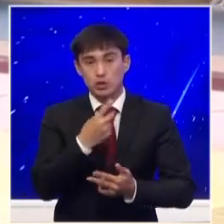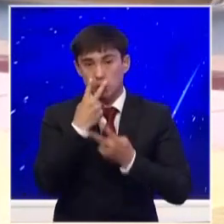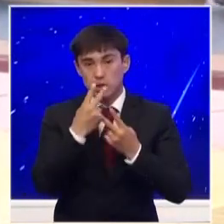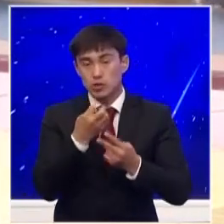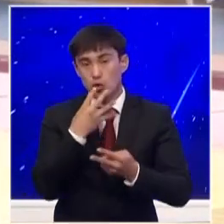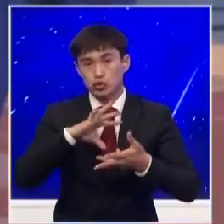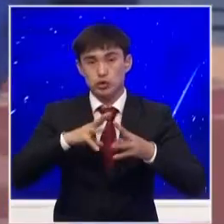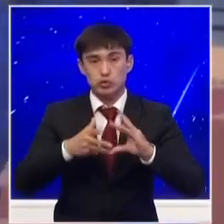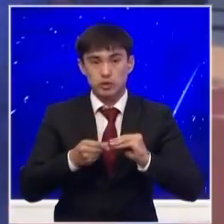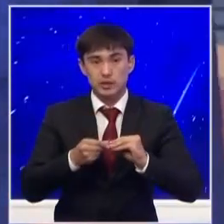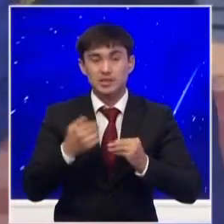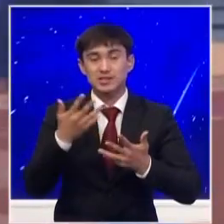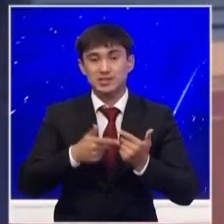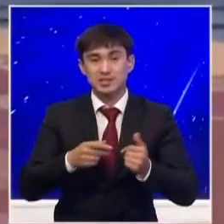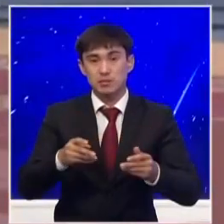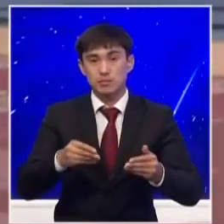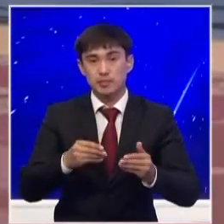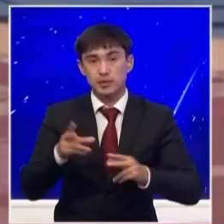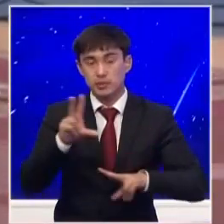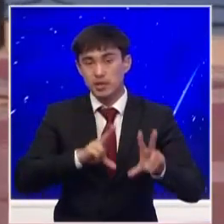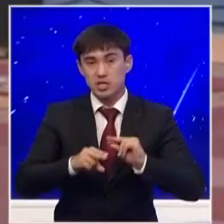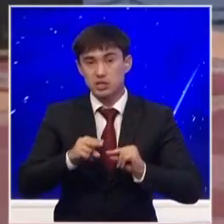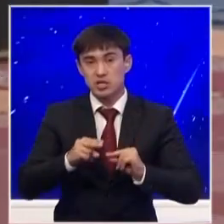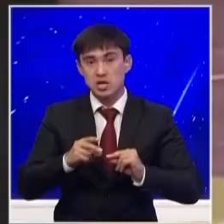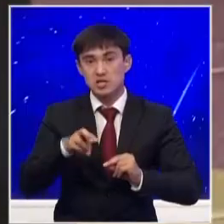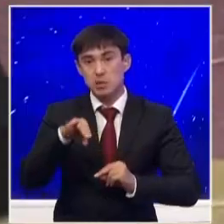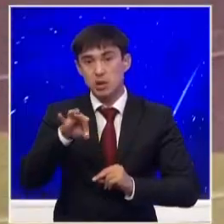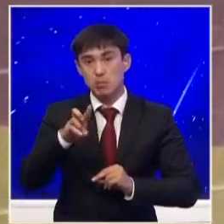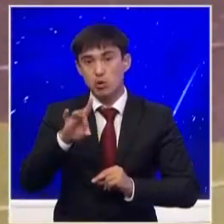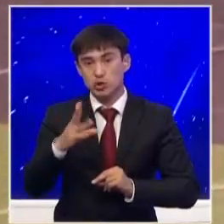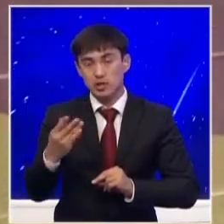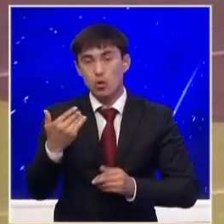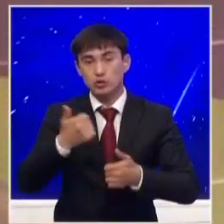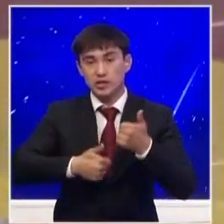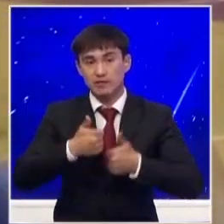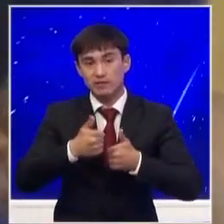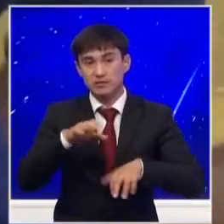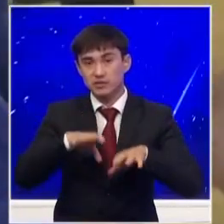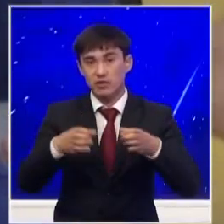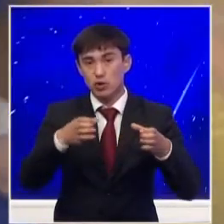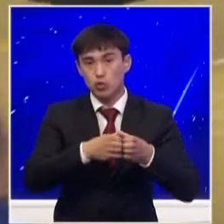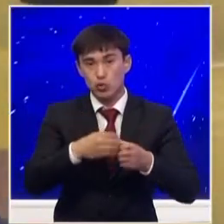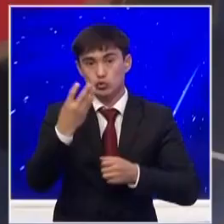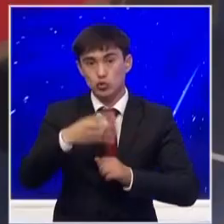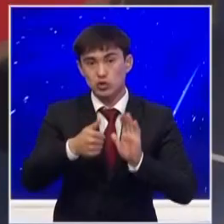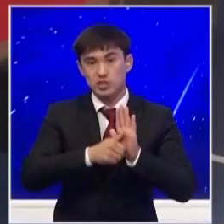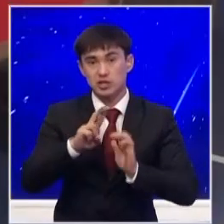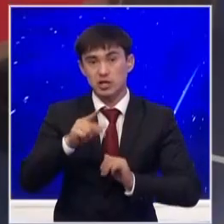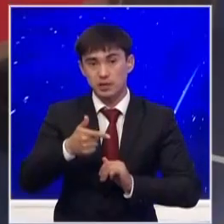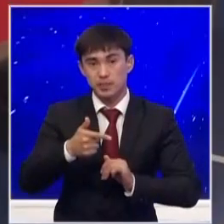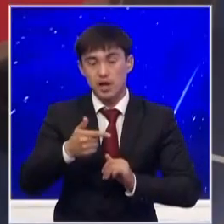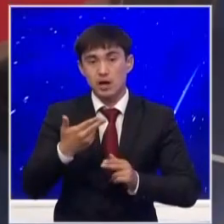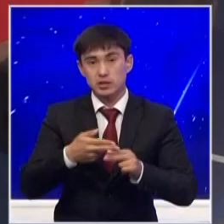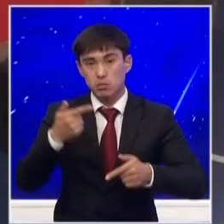показывают хорошие результаты. Среди подающих надежды борцов и Темирлан Бауржан. Он соревновался в весовой категории 46 килограммов.